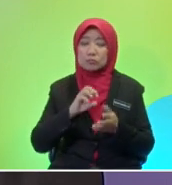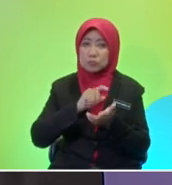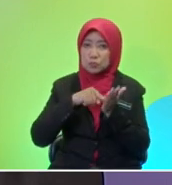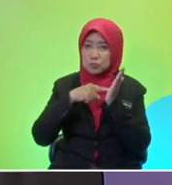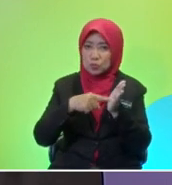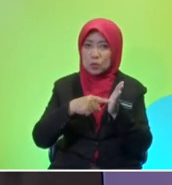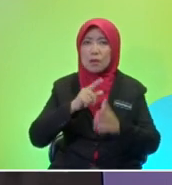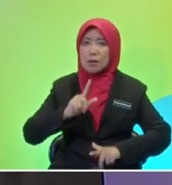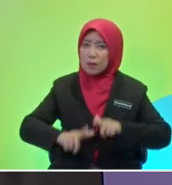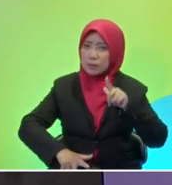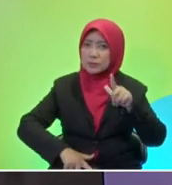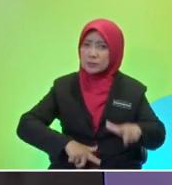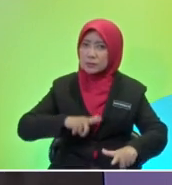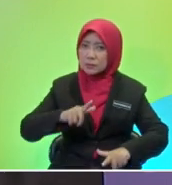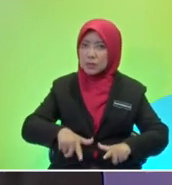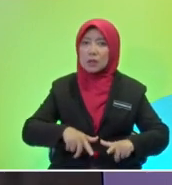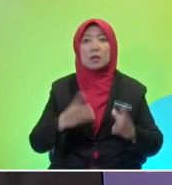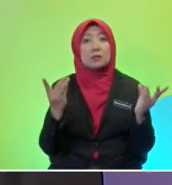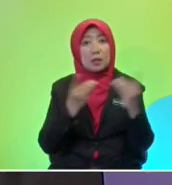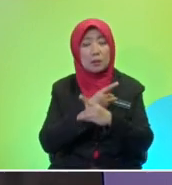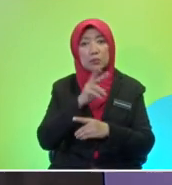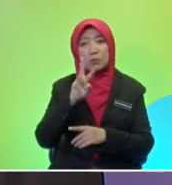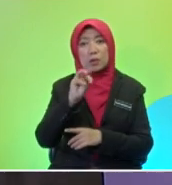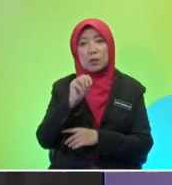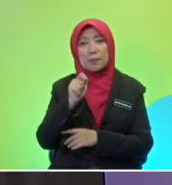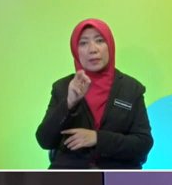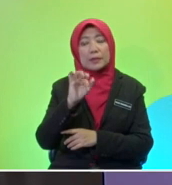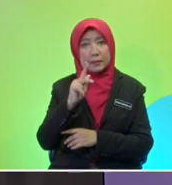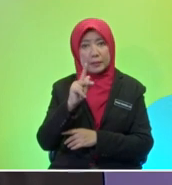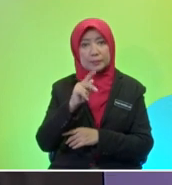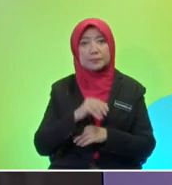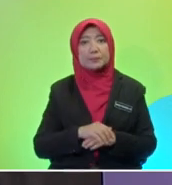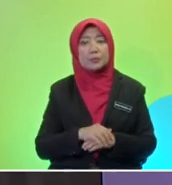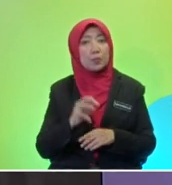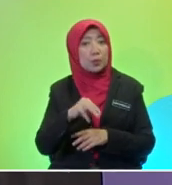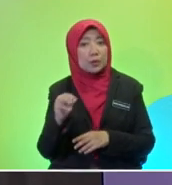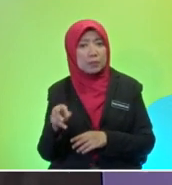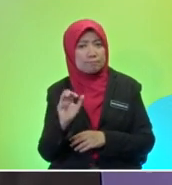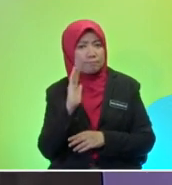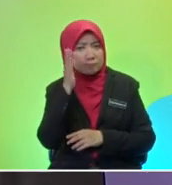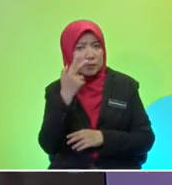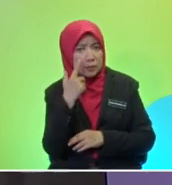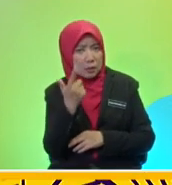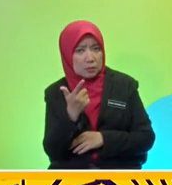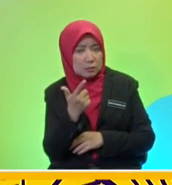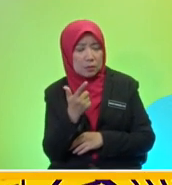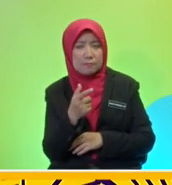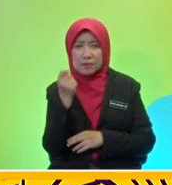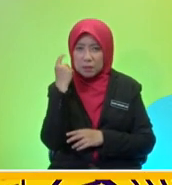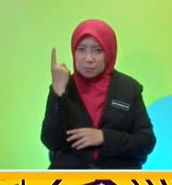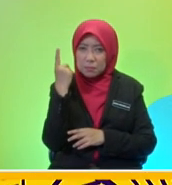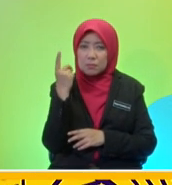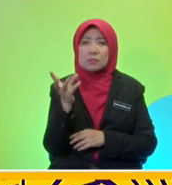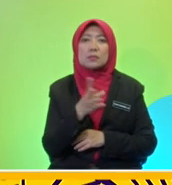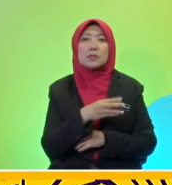kaidah rokok digunakan dalam mendarat Kemudian pada masa sama ini adalah murid akan melihat ikan cupang memahami dan